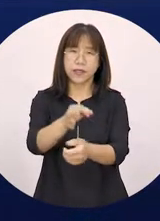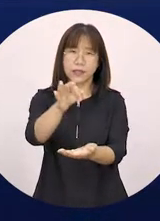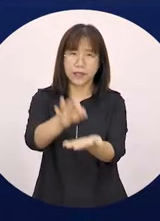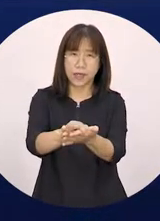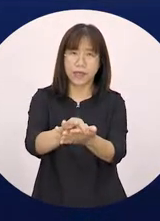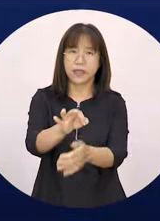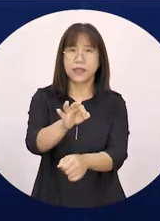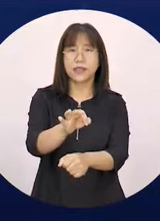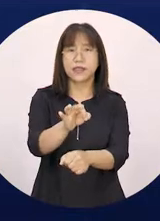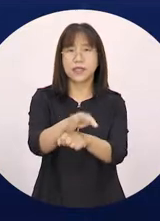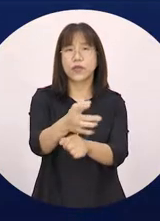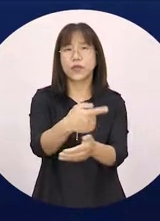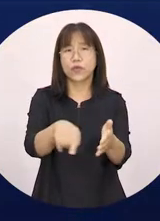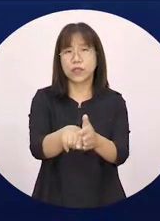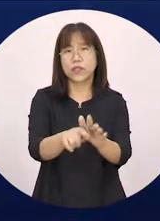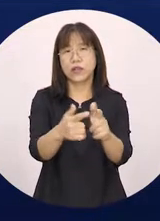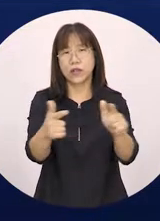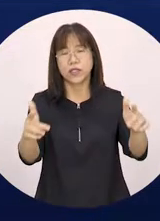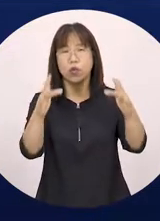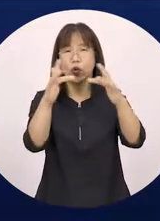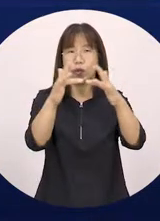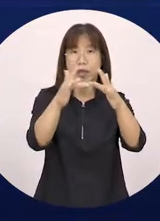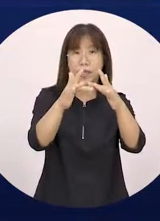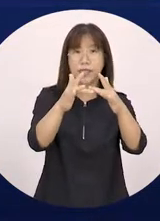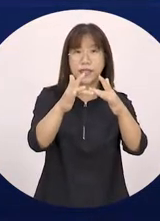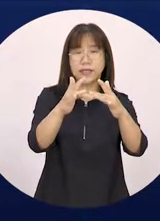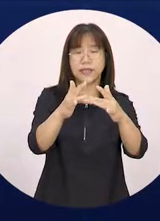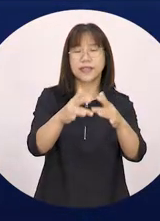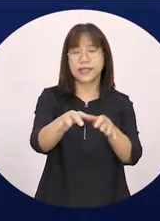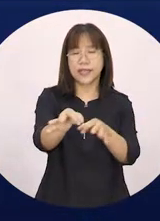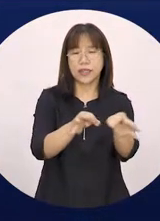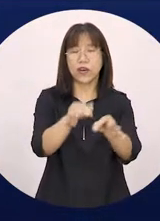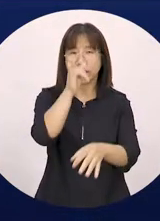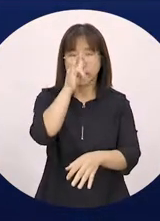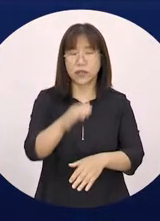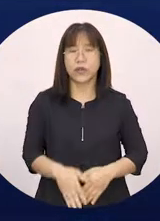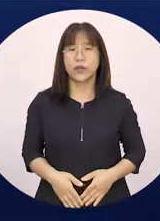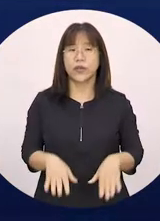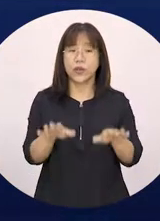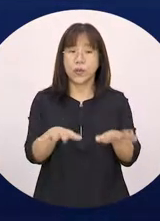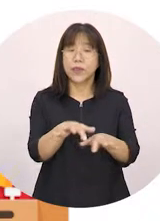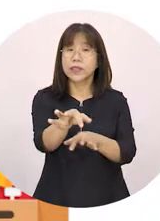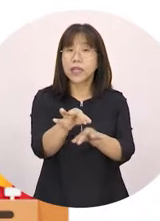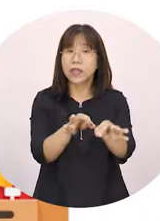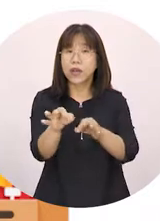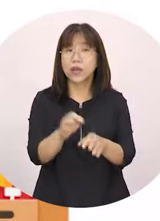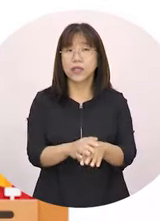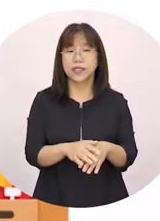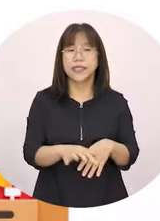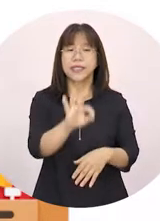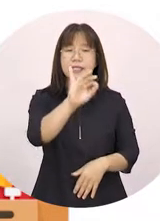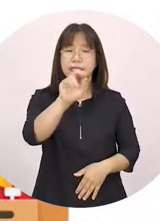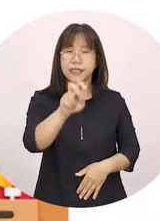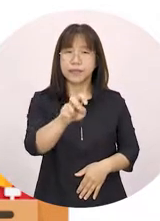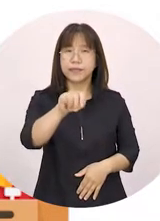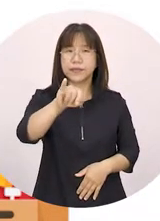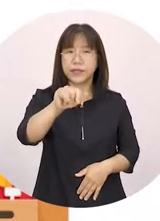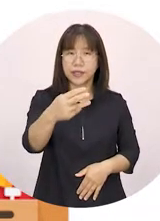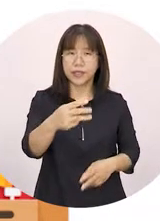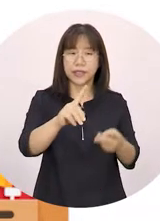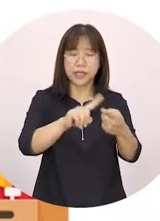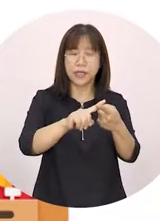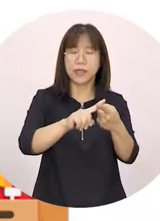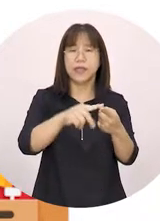수 있도록 비대면 직거래장터를 오는 17일까지 운영합니다. 이번 장터에는